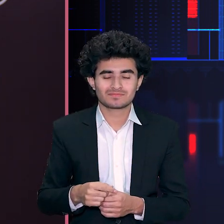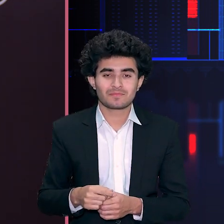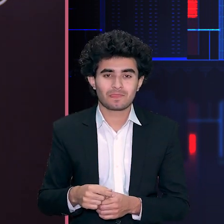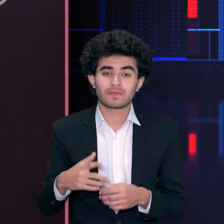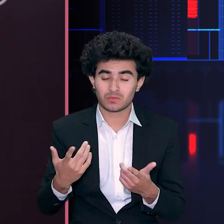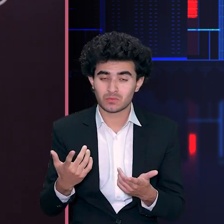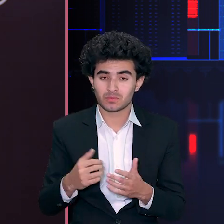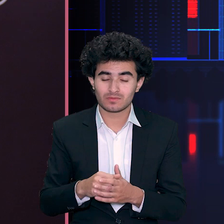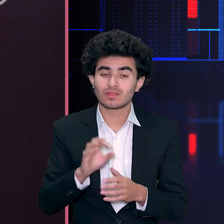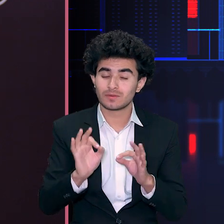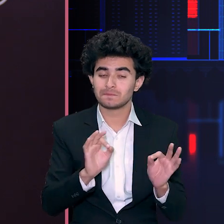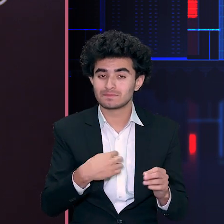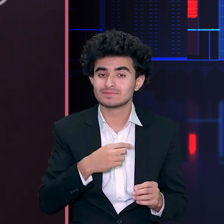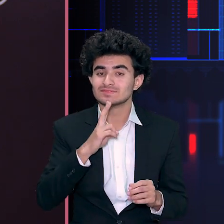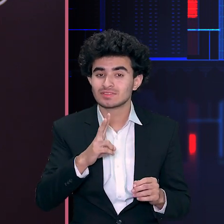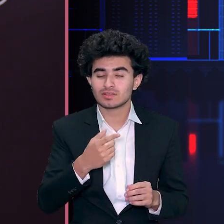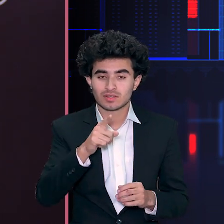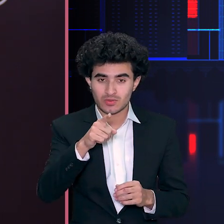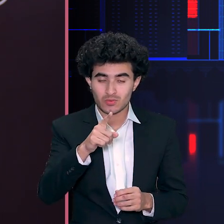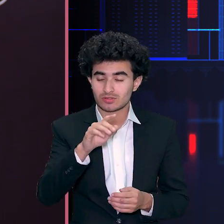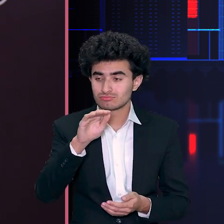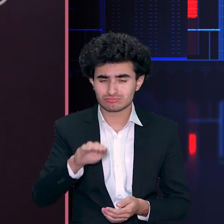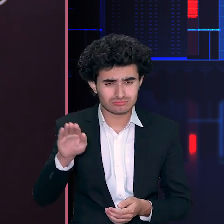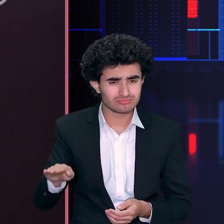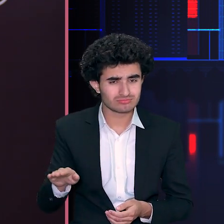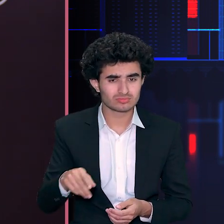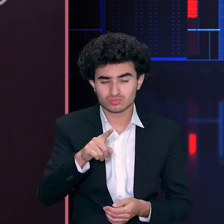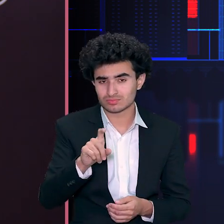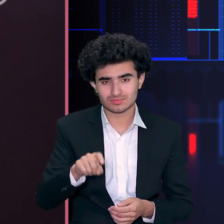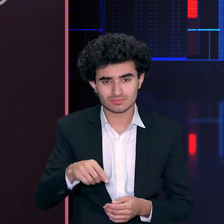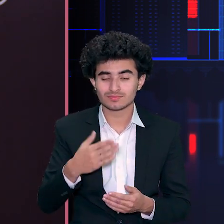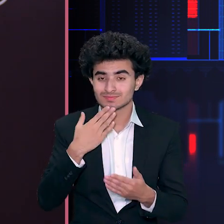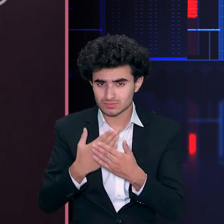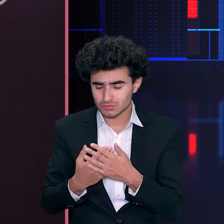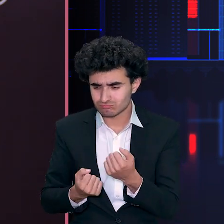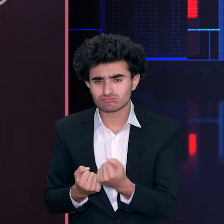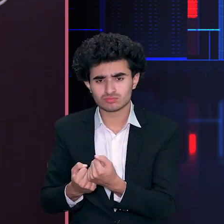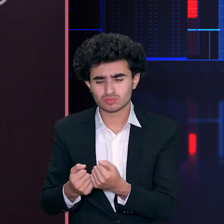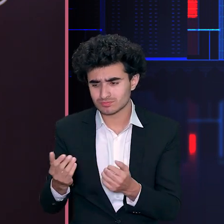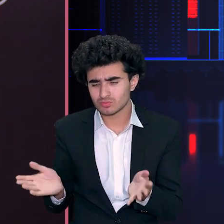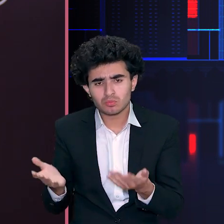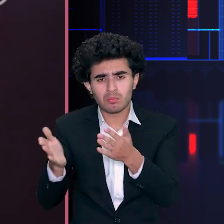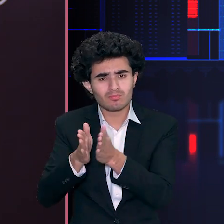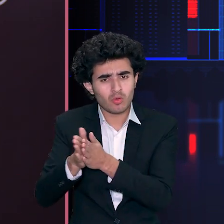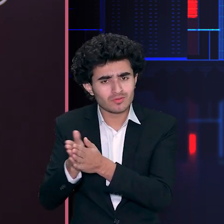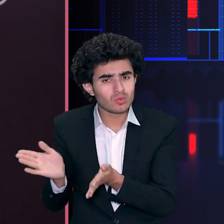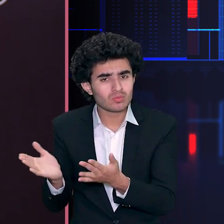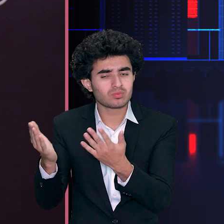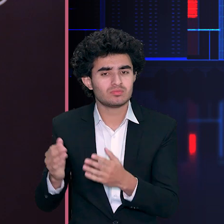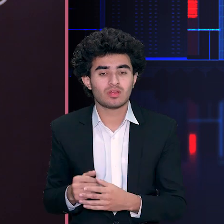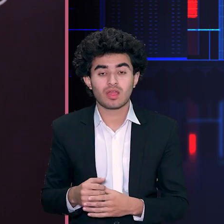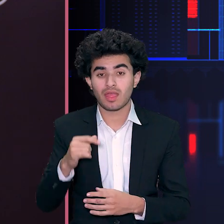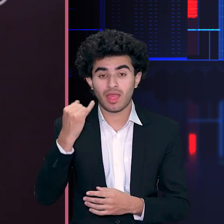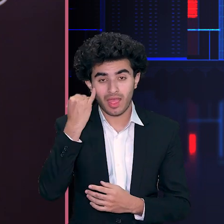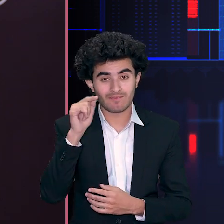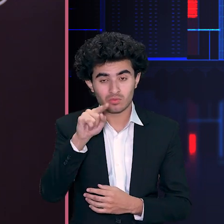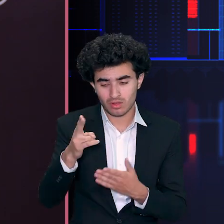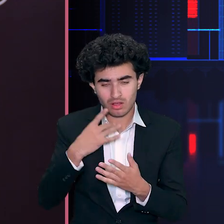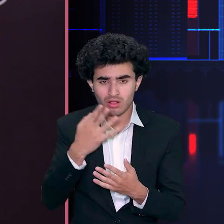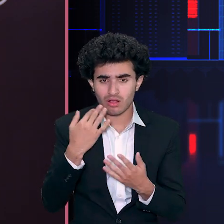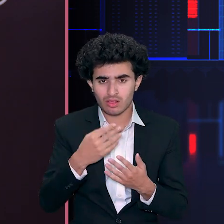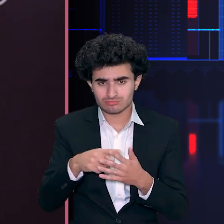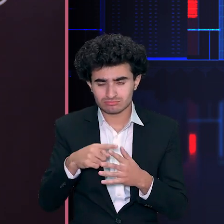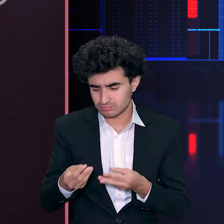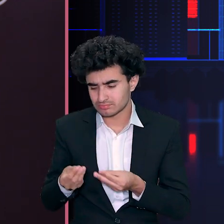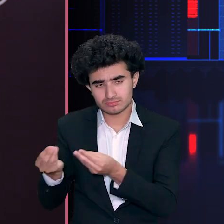کے ساتھ پلے کریں گے تو ان کی لائف بڑی کلرفل، اس میں کافی کلرز آ جائیں گے، اور وہ پھر ان کے لیے ایک ایسی ایکٹیویٹی